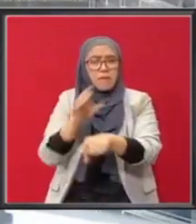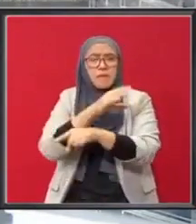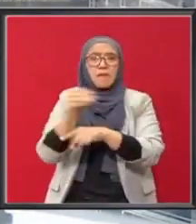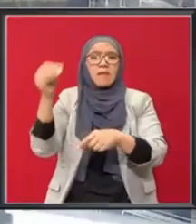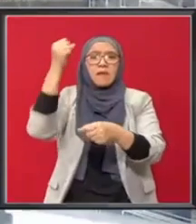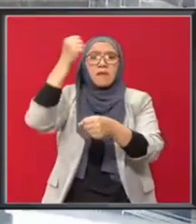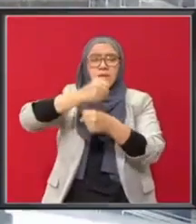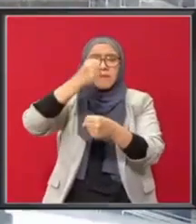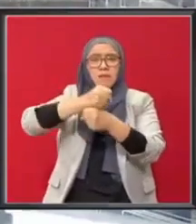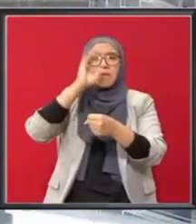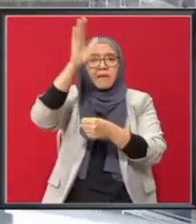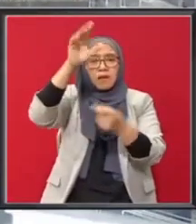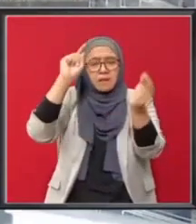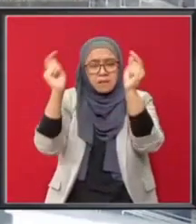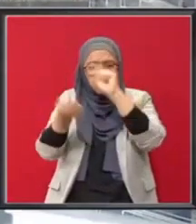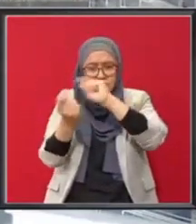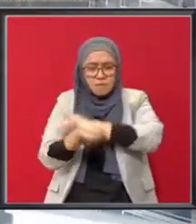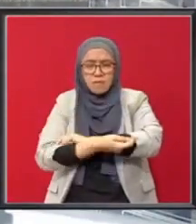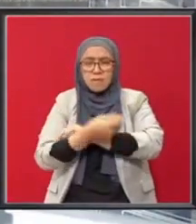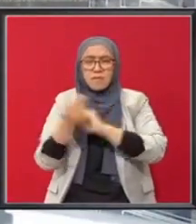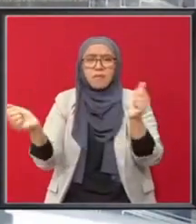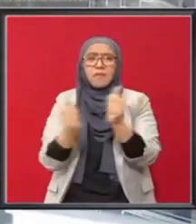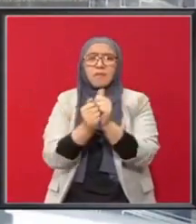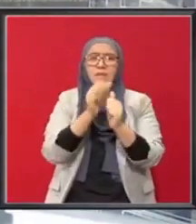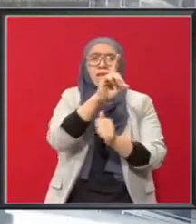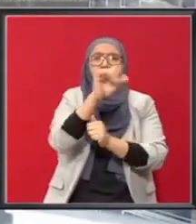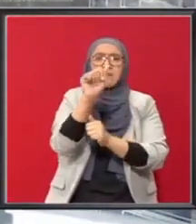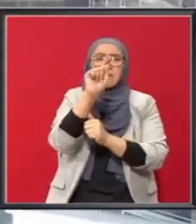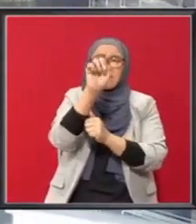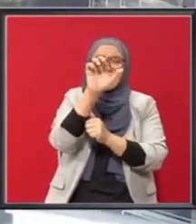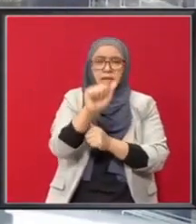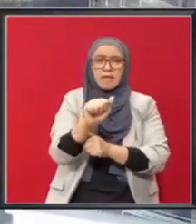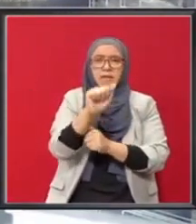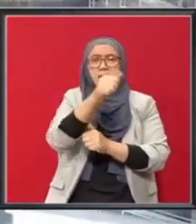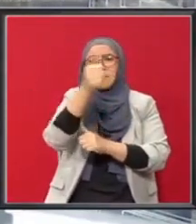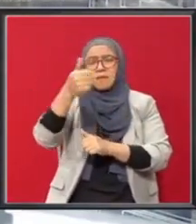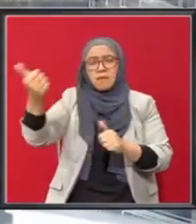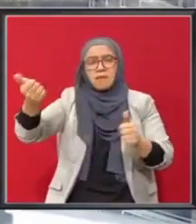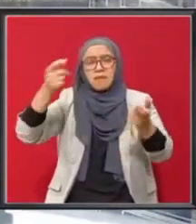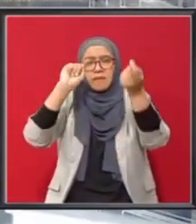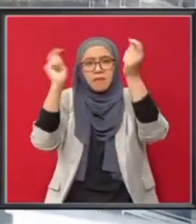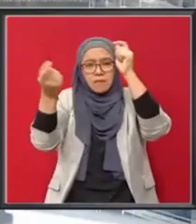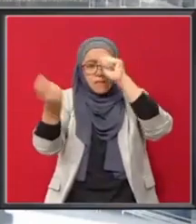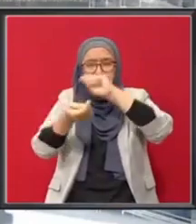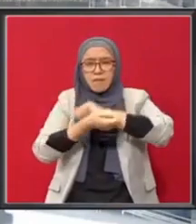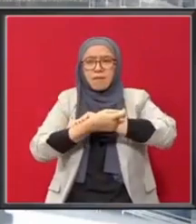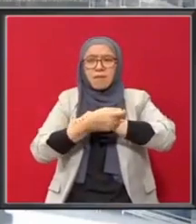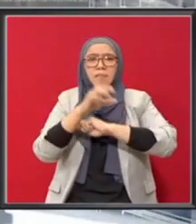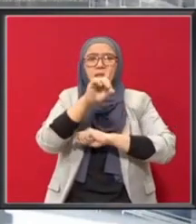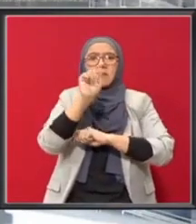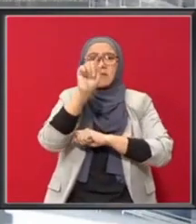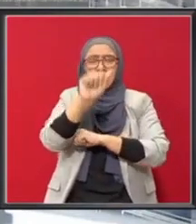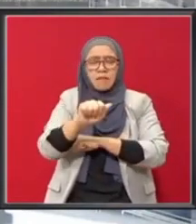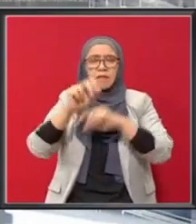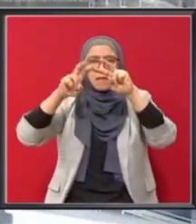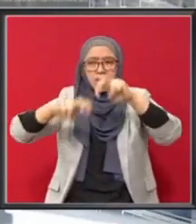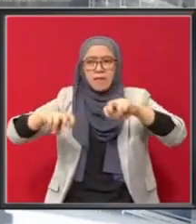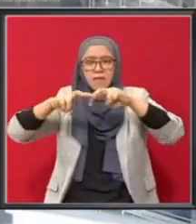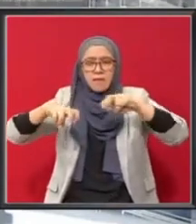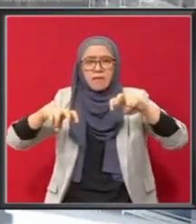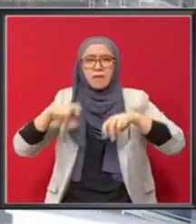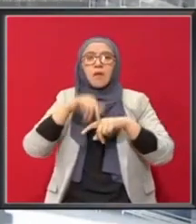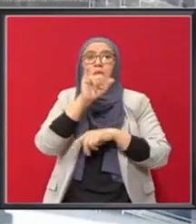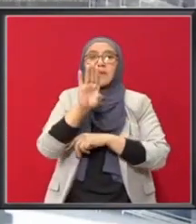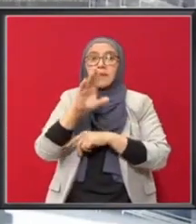pekerjaan akan digantikan dengan data 10 emerging rules and Global change yaitu data enersys touring